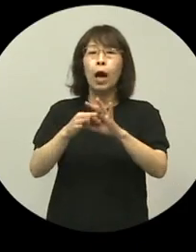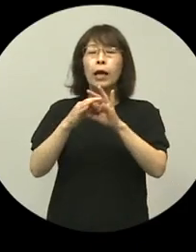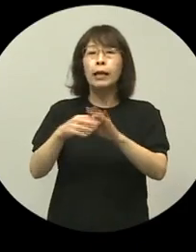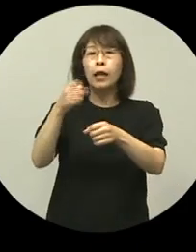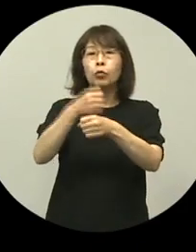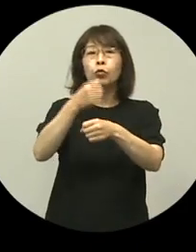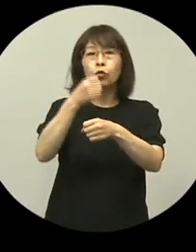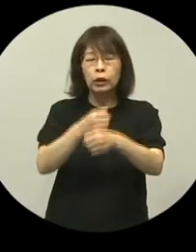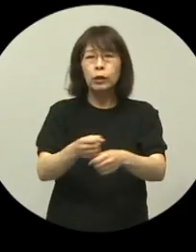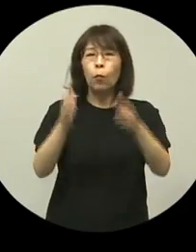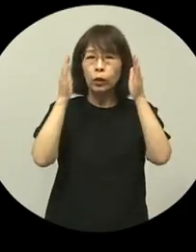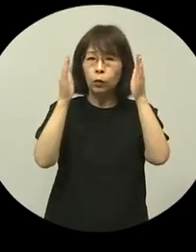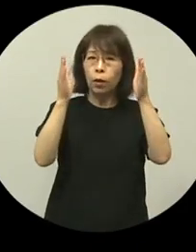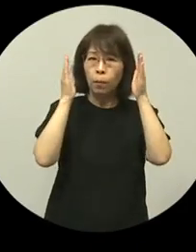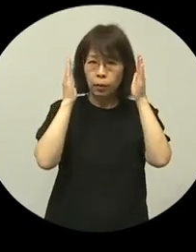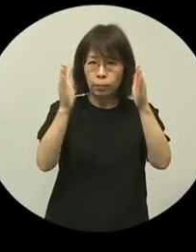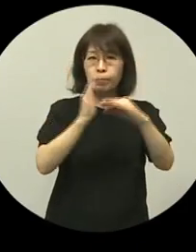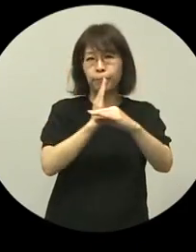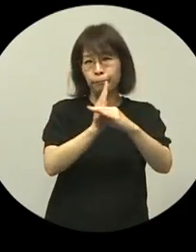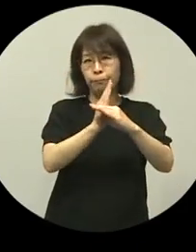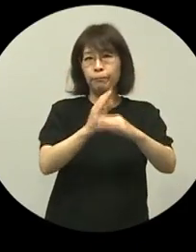今懸命に取り組んでいます。